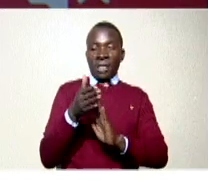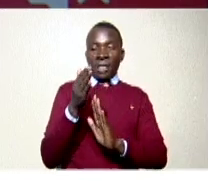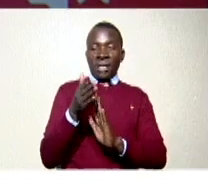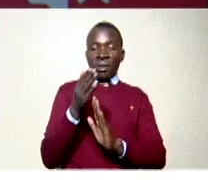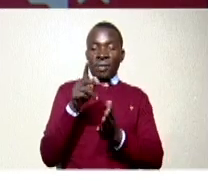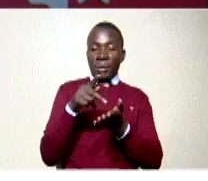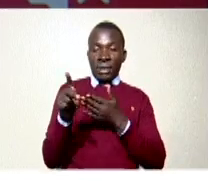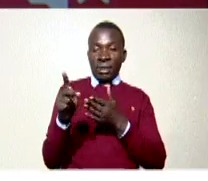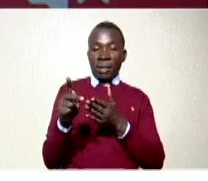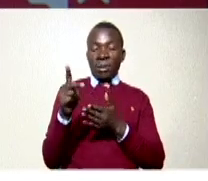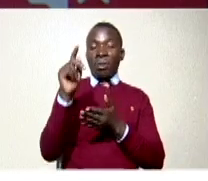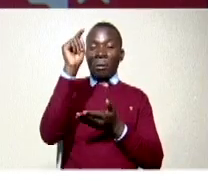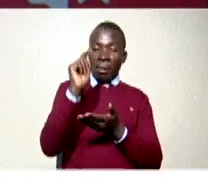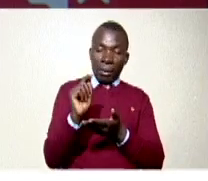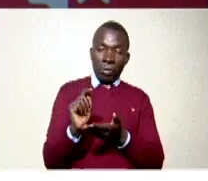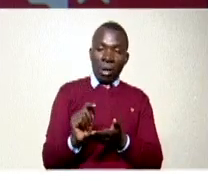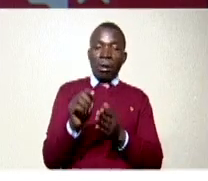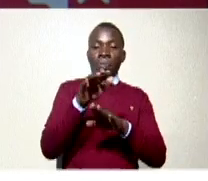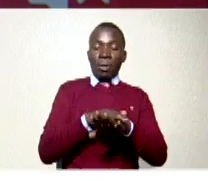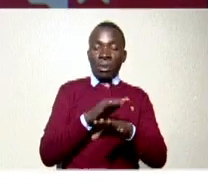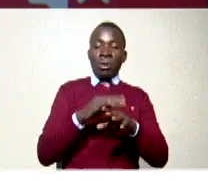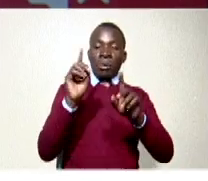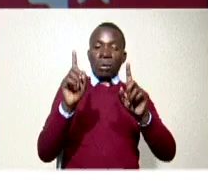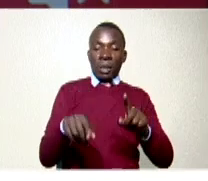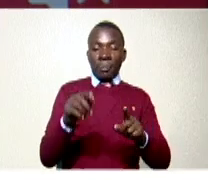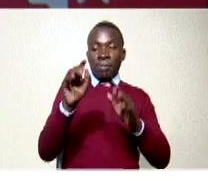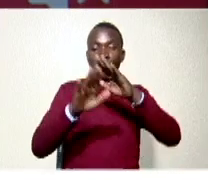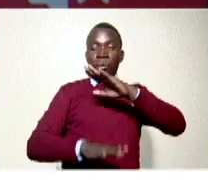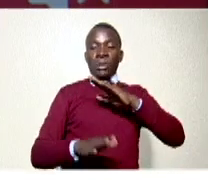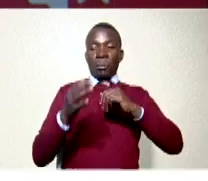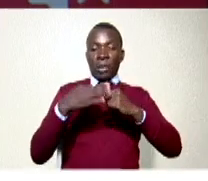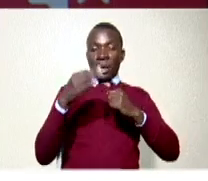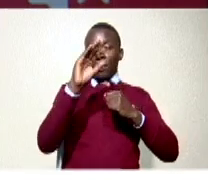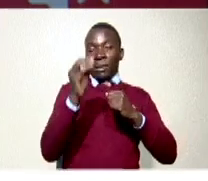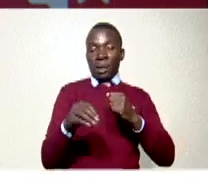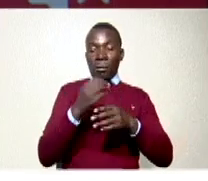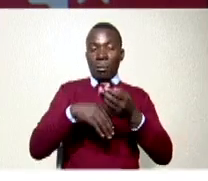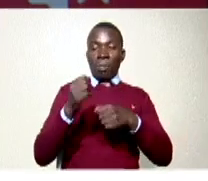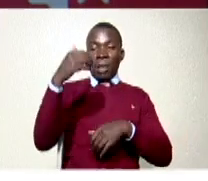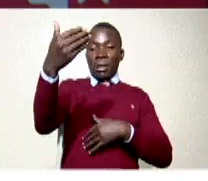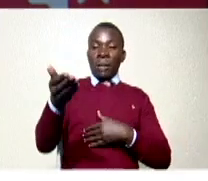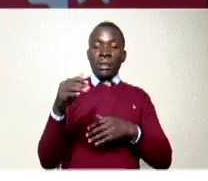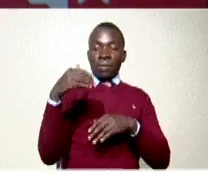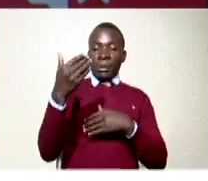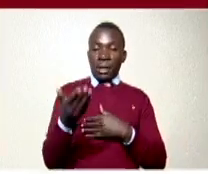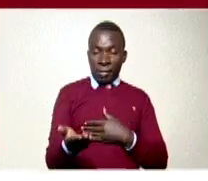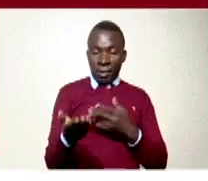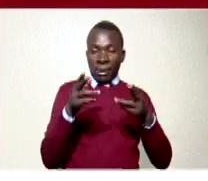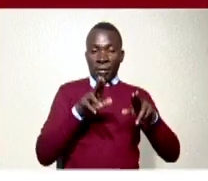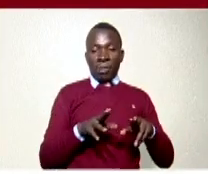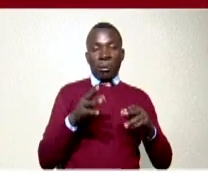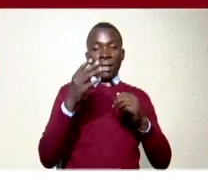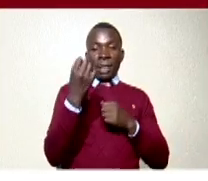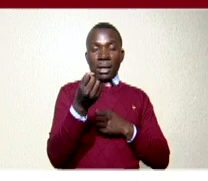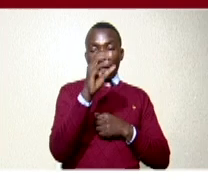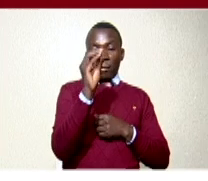w'izamuka ry'ibiciro ugenda ugabanuka ugeze byibuze munsi y'umunani ku ijana, hanyuma mu mwaka utaha bikazaba biri kuri